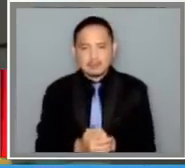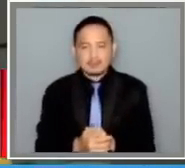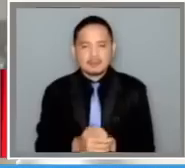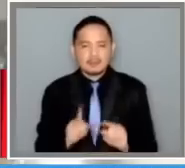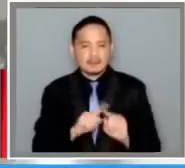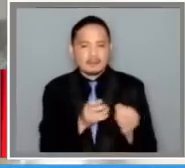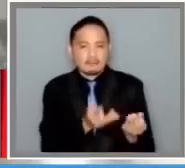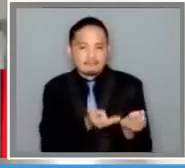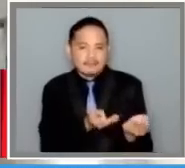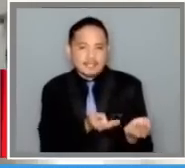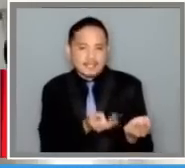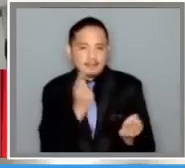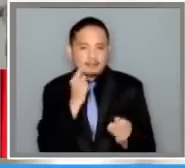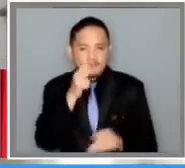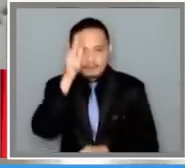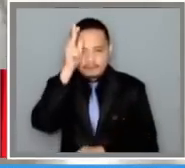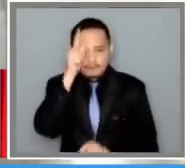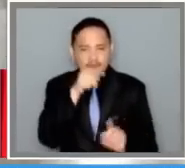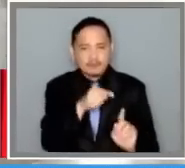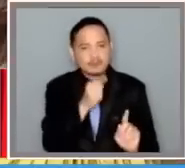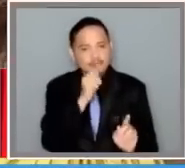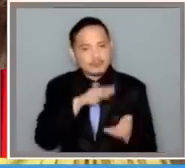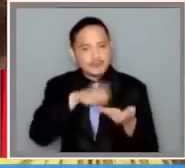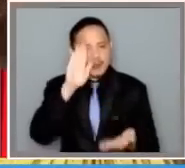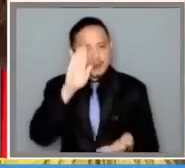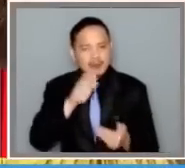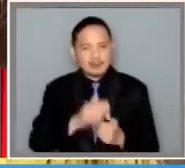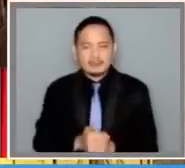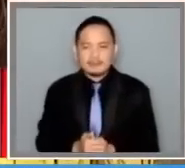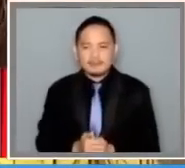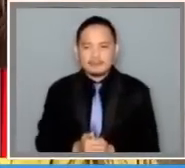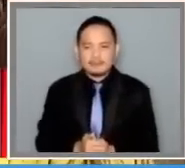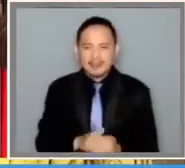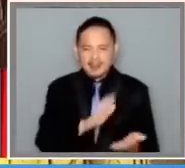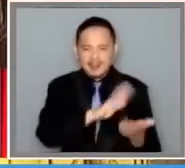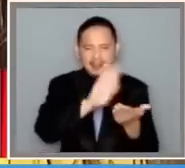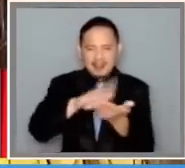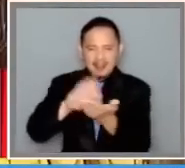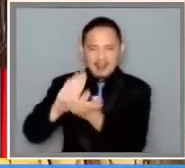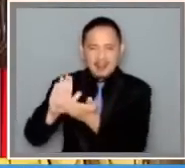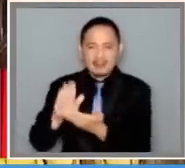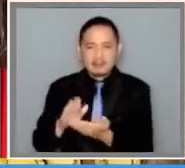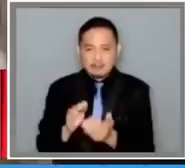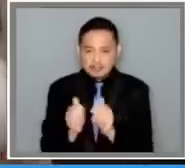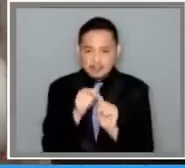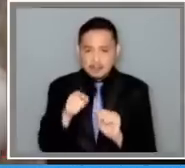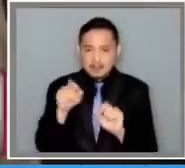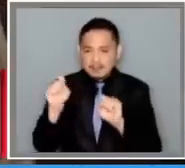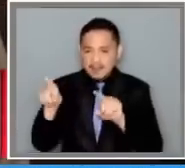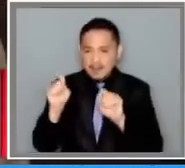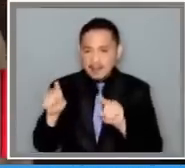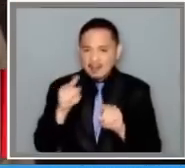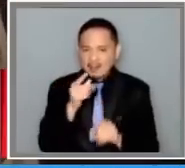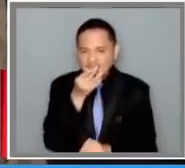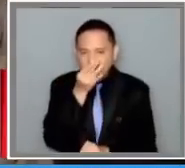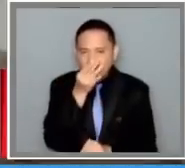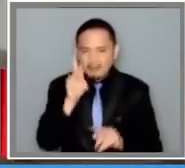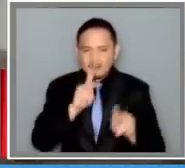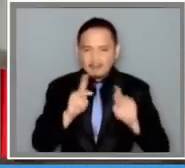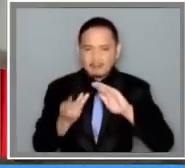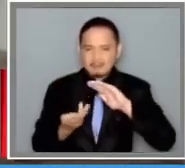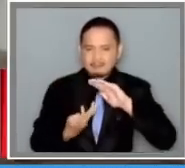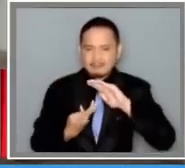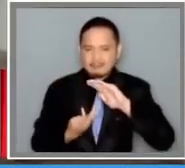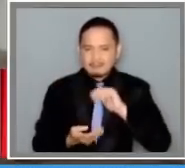sabi nila. Dahil malaki ang itinaas, medyo tumumal daw ang bentahan. Mga sukay namin, konti-konti na lang yung kinukuha.